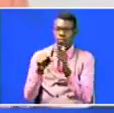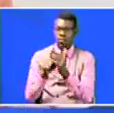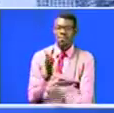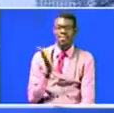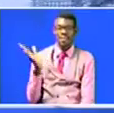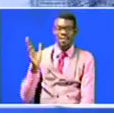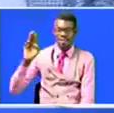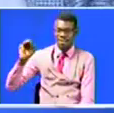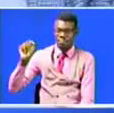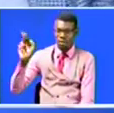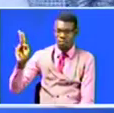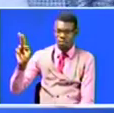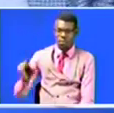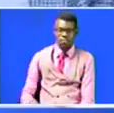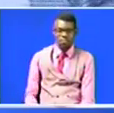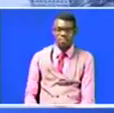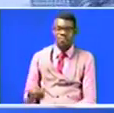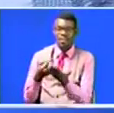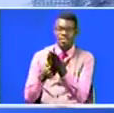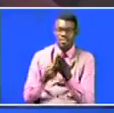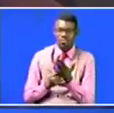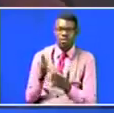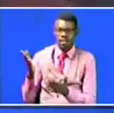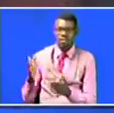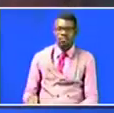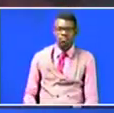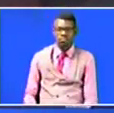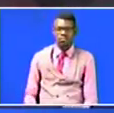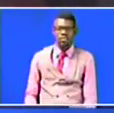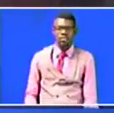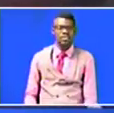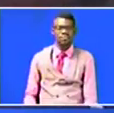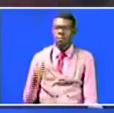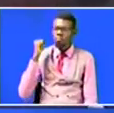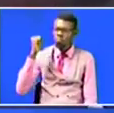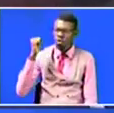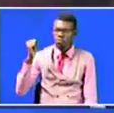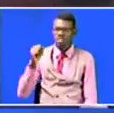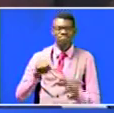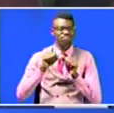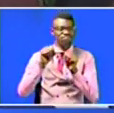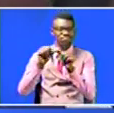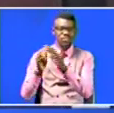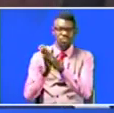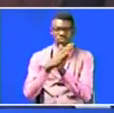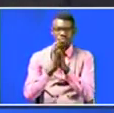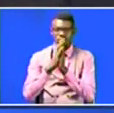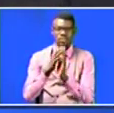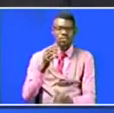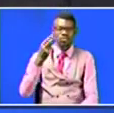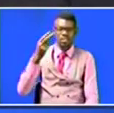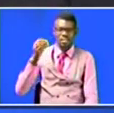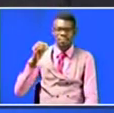of Mau. Mjadala huo aghalabu umekuwa ukigeuka na kuwa chombo cha kisiasa, kwani ulimjongea Odinga mwaka